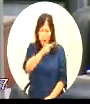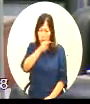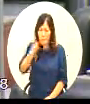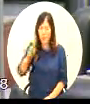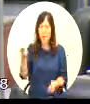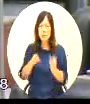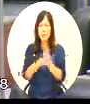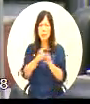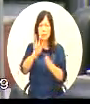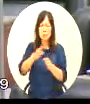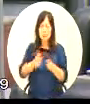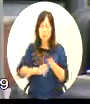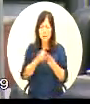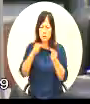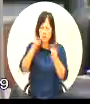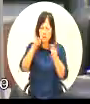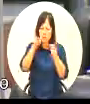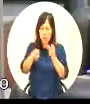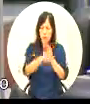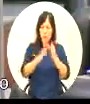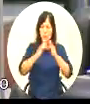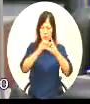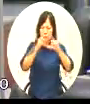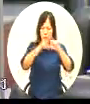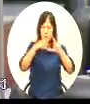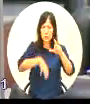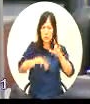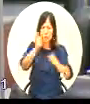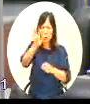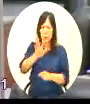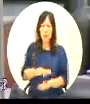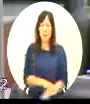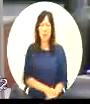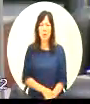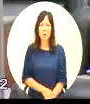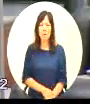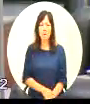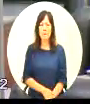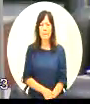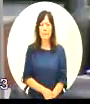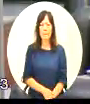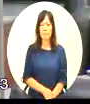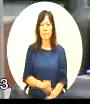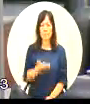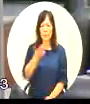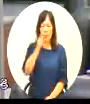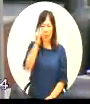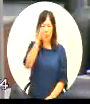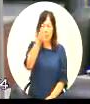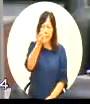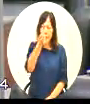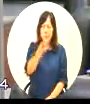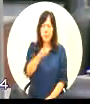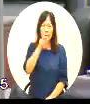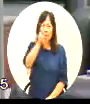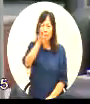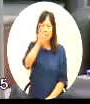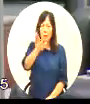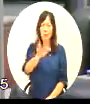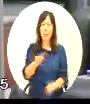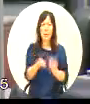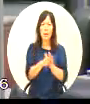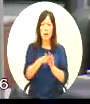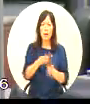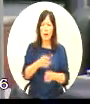都落在这个高雄的市区。再往上看，我们再放远一点，最后看到，天